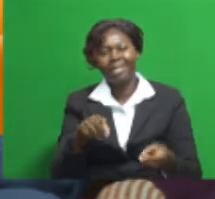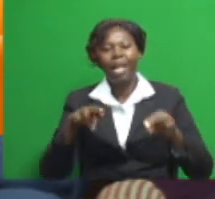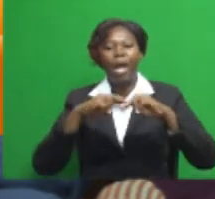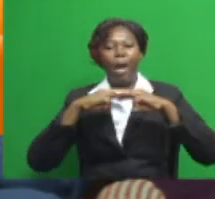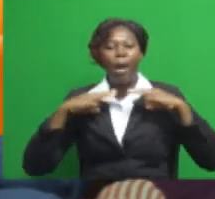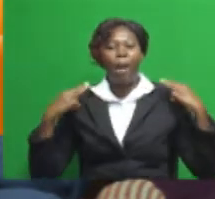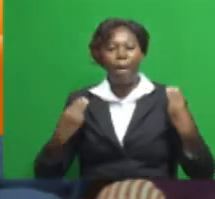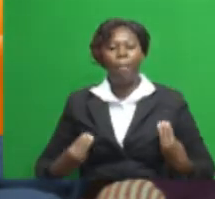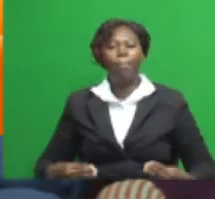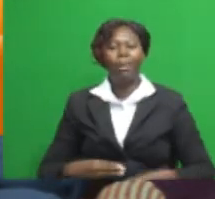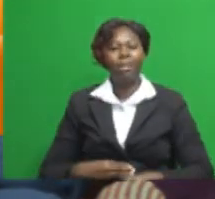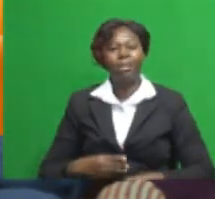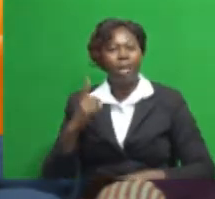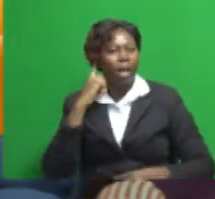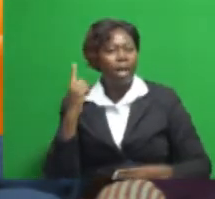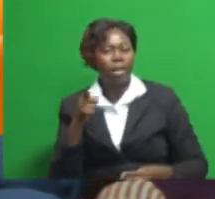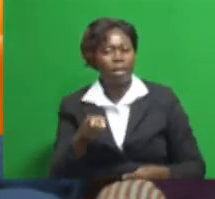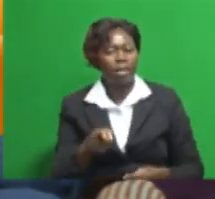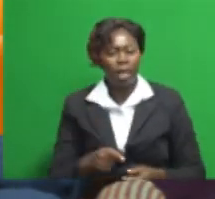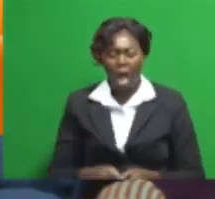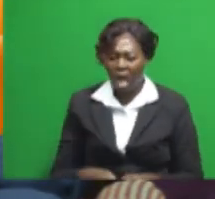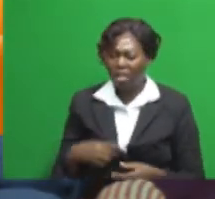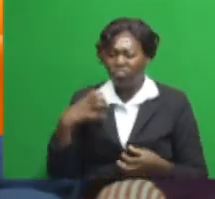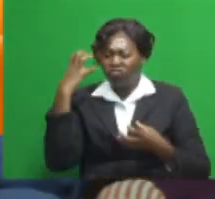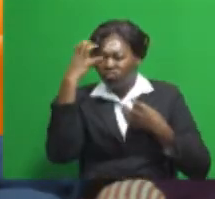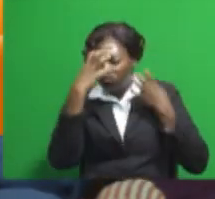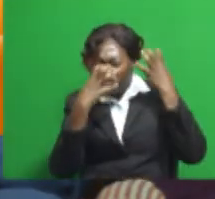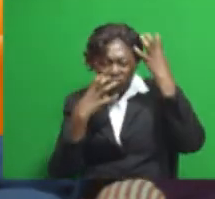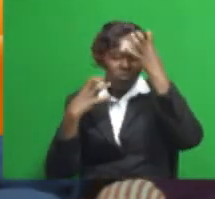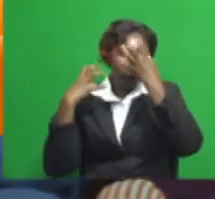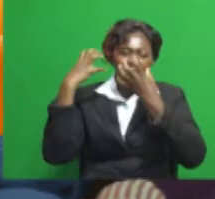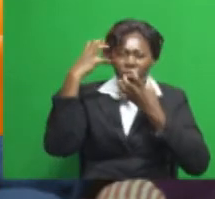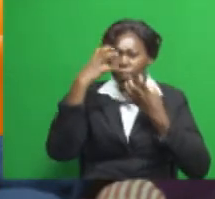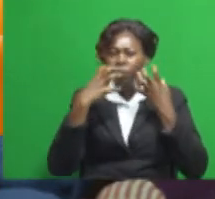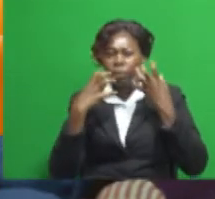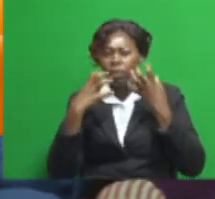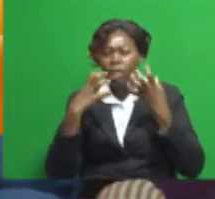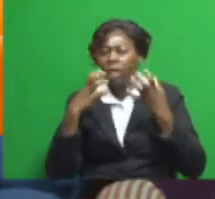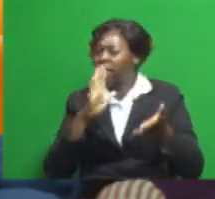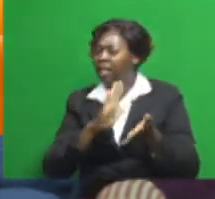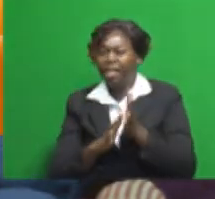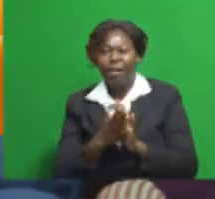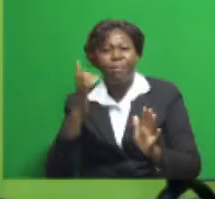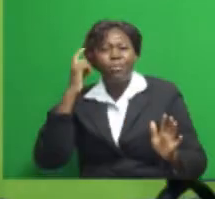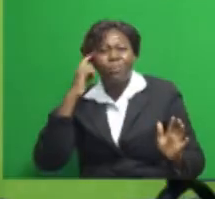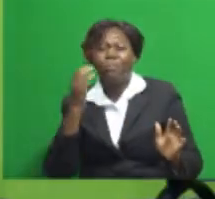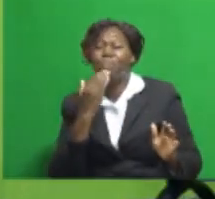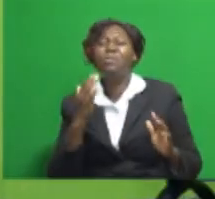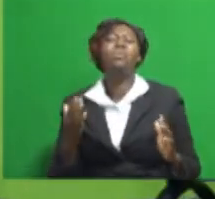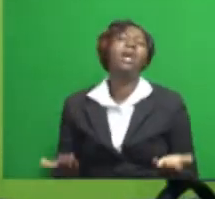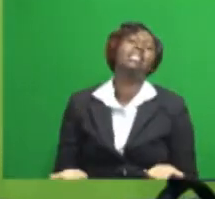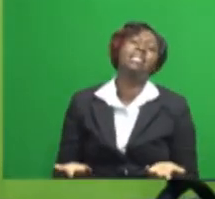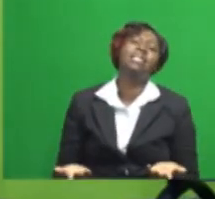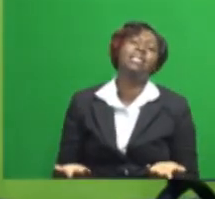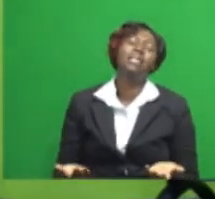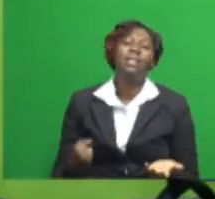vakati vachinzwa mashoko iwayo vakakanganiswa pamusoro pazvo vasingazivi kuti zvinozodini verengai verse